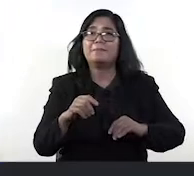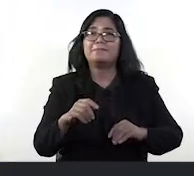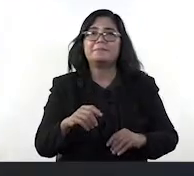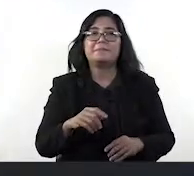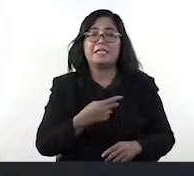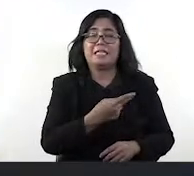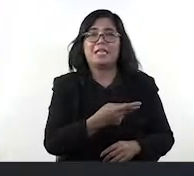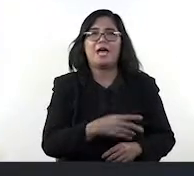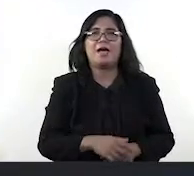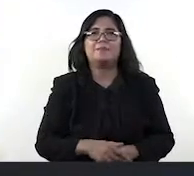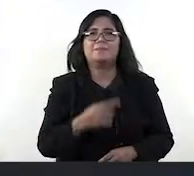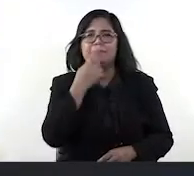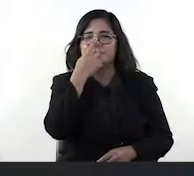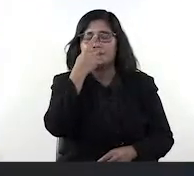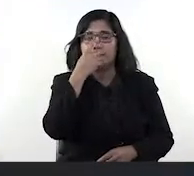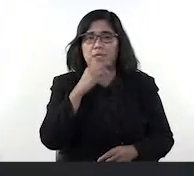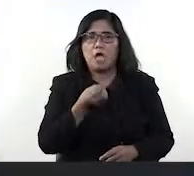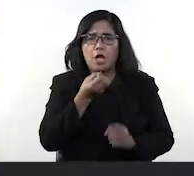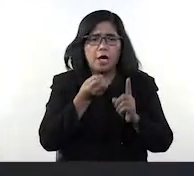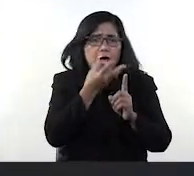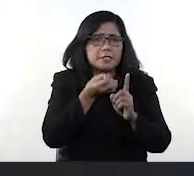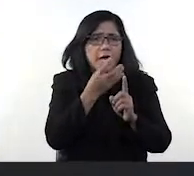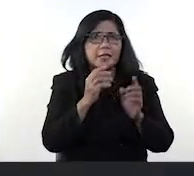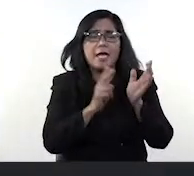Hai nasehat nikodemus perlu kita pikirkan